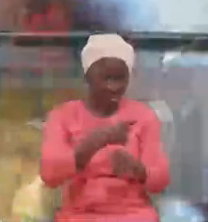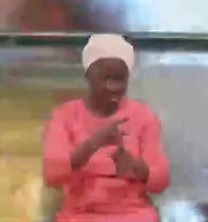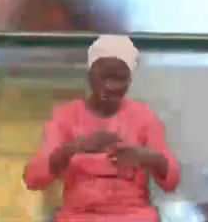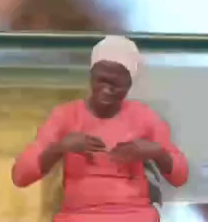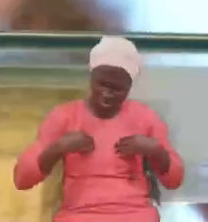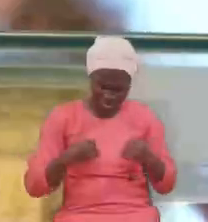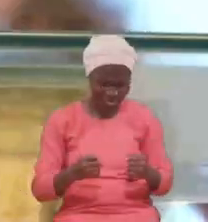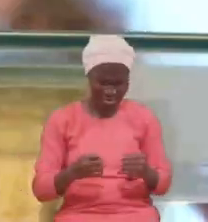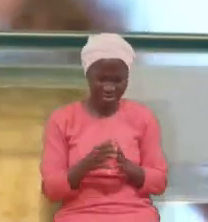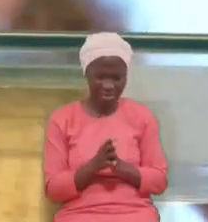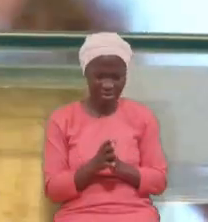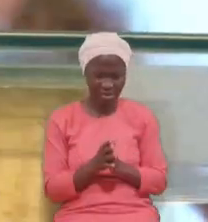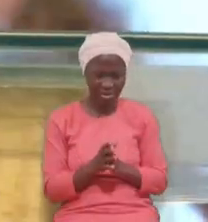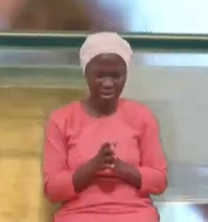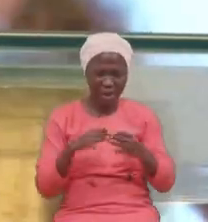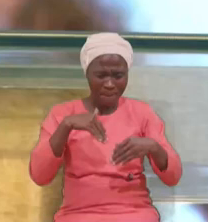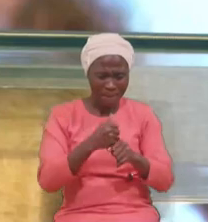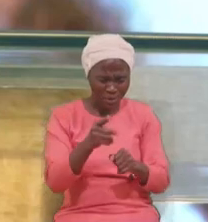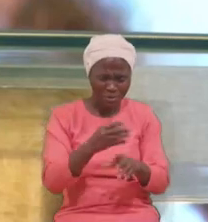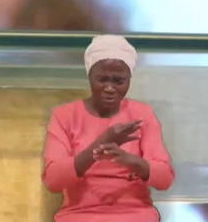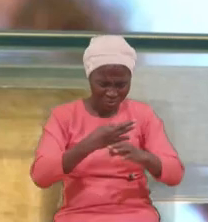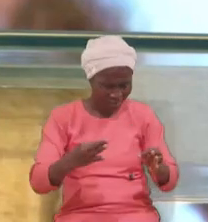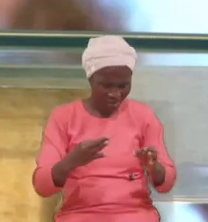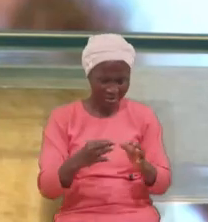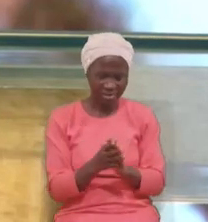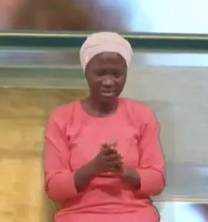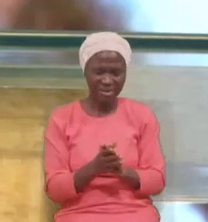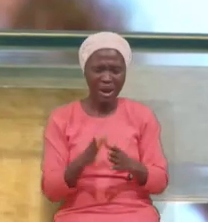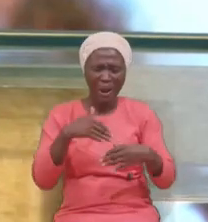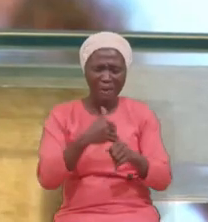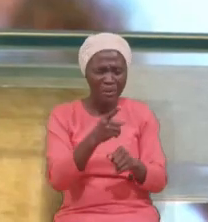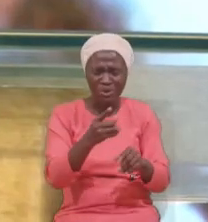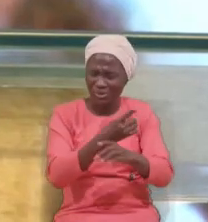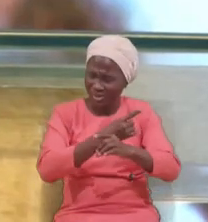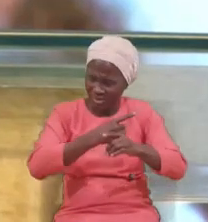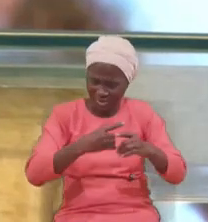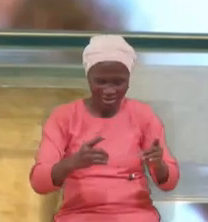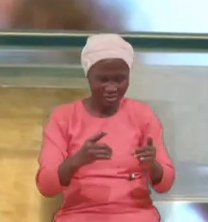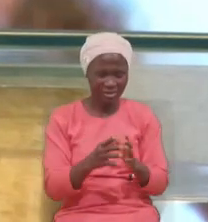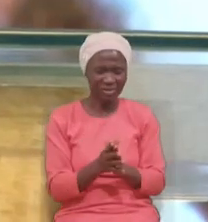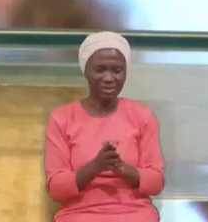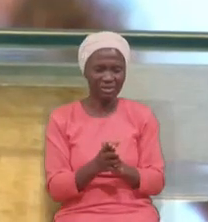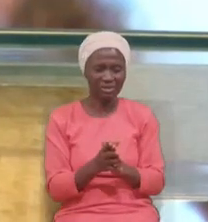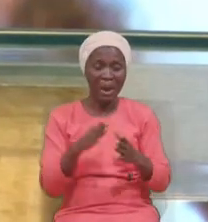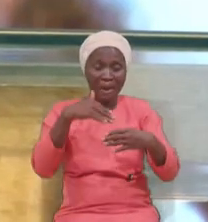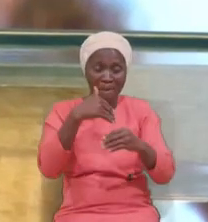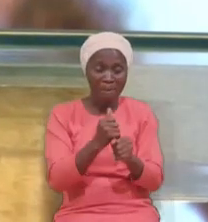Il peut vous guérir. Il peut vous affranchir. Il peut vous rendre